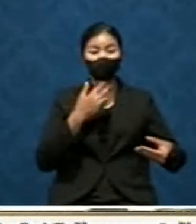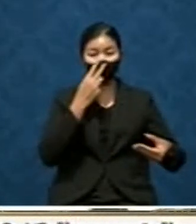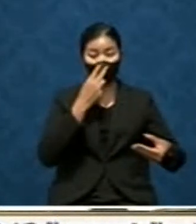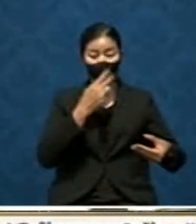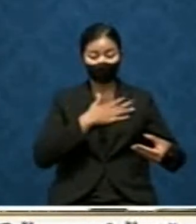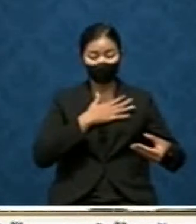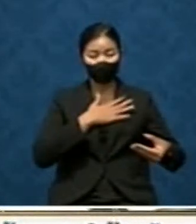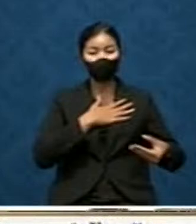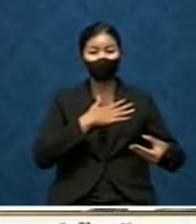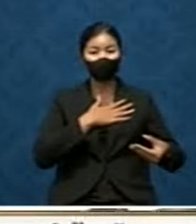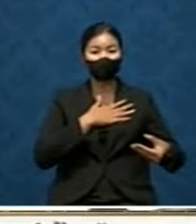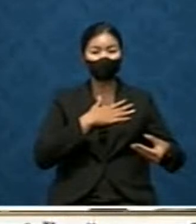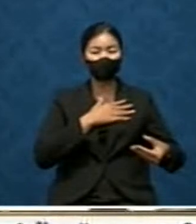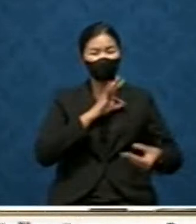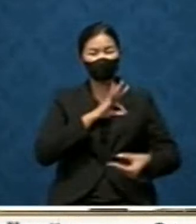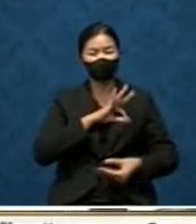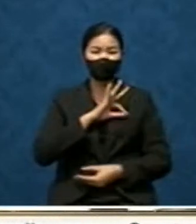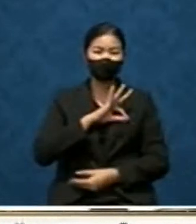ผมรู้สึกว่า